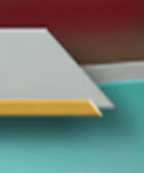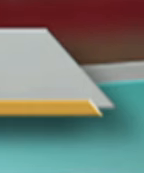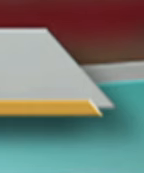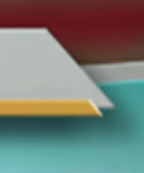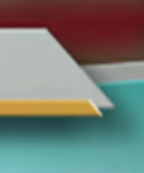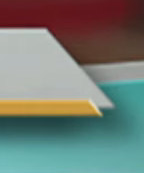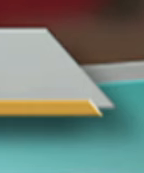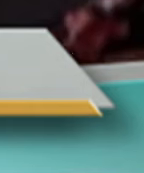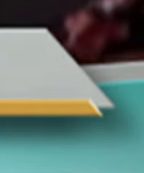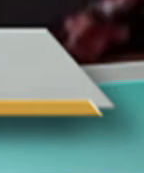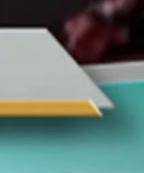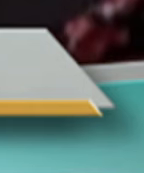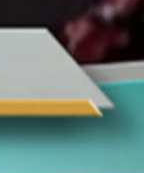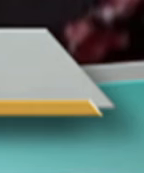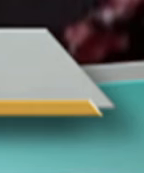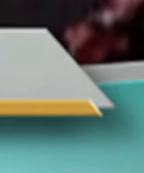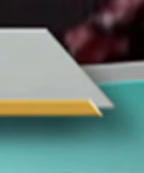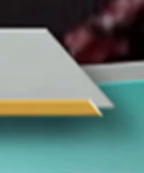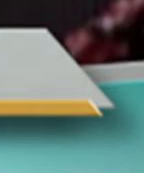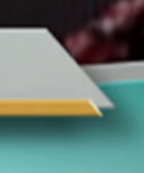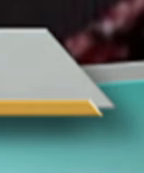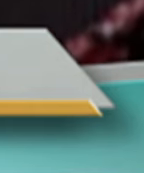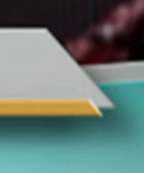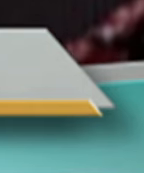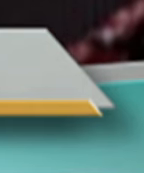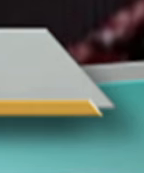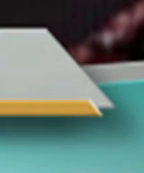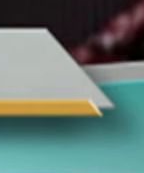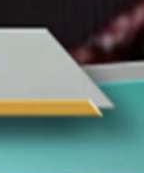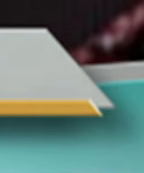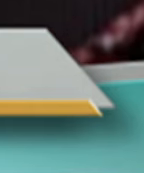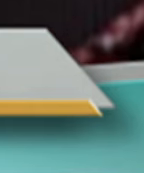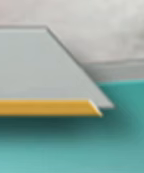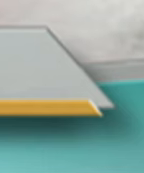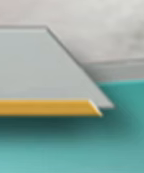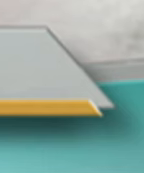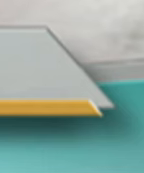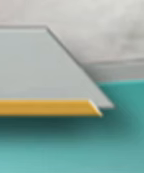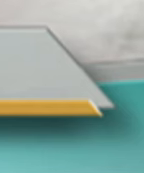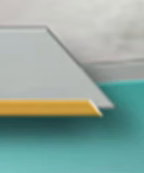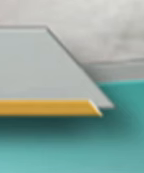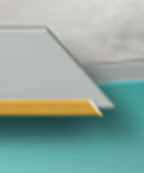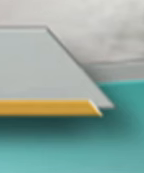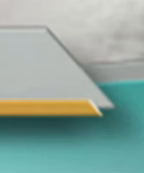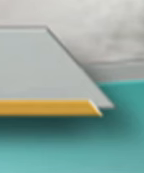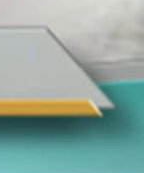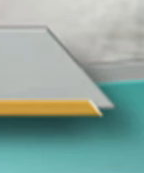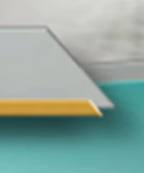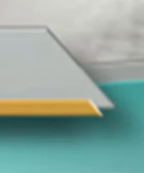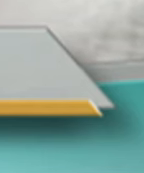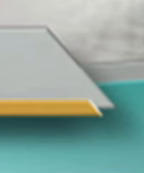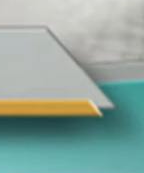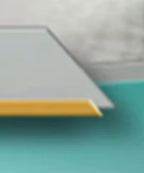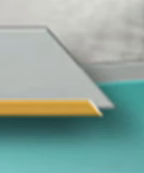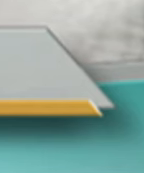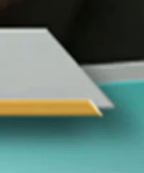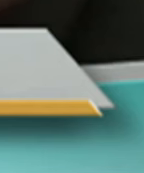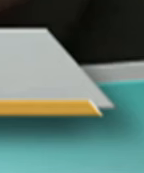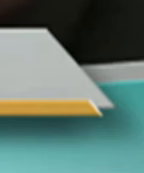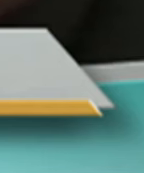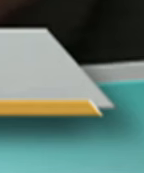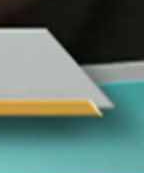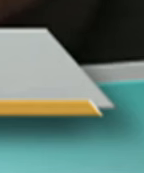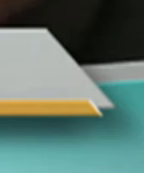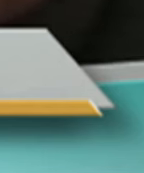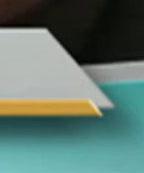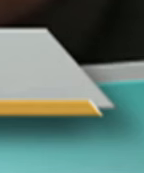ko. Hindi ka na naawa, buntis pa man din ako, at ikaw yung ama. Sana pagbayaran mo lahat ng ginawa